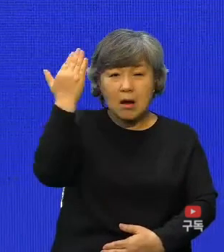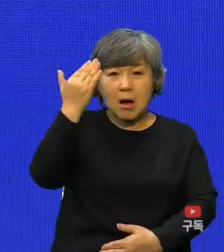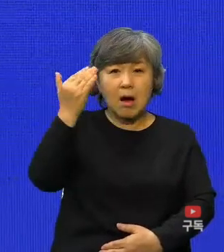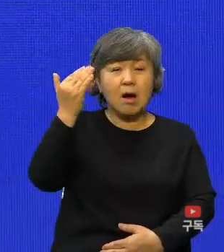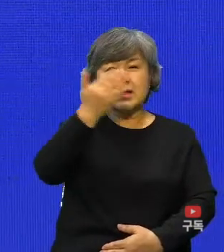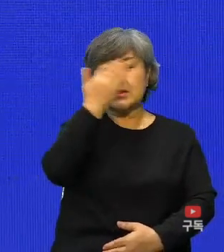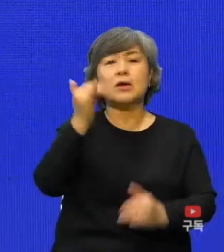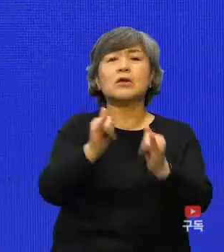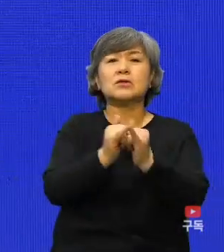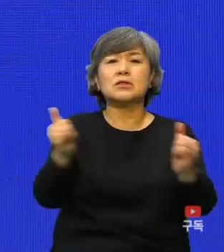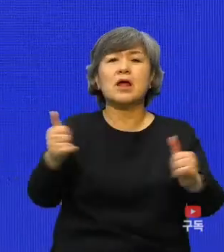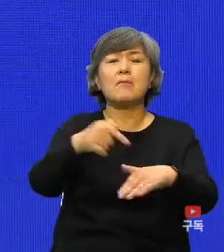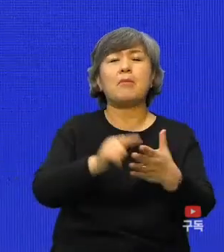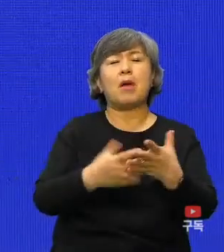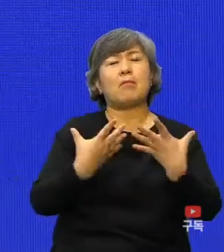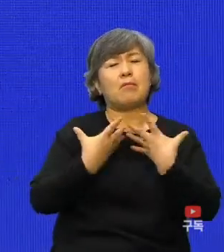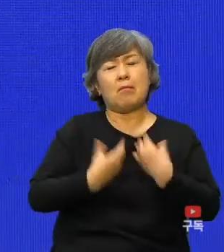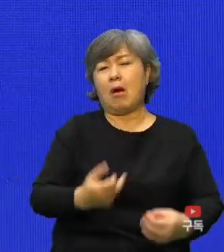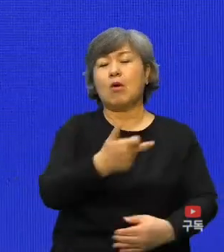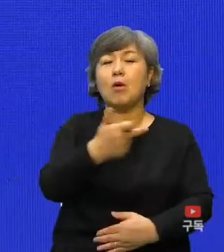가슴이 무너질 것입니다.